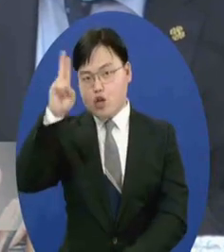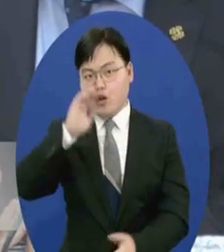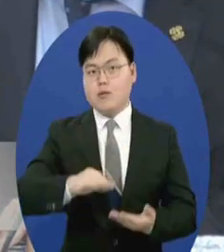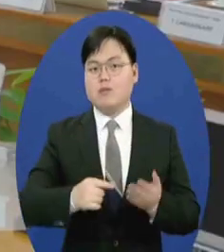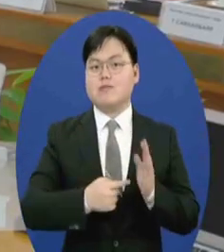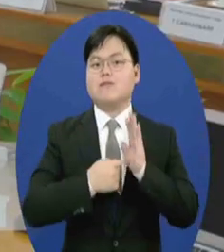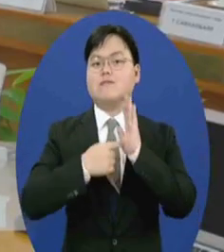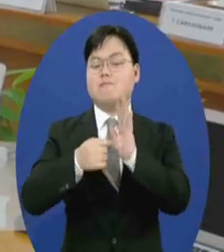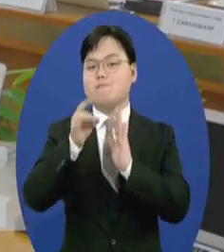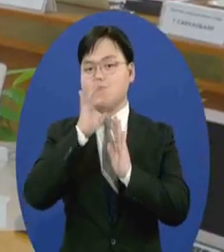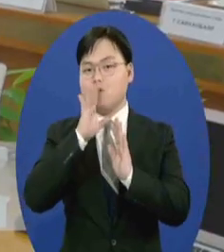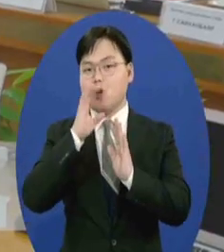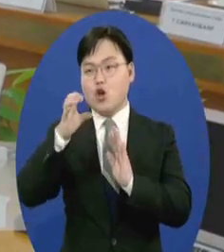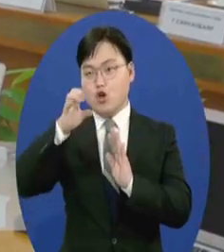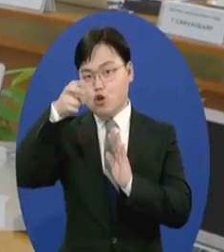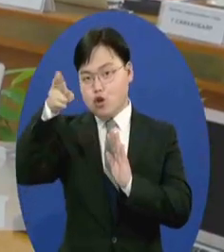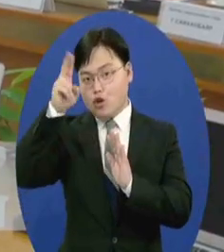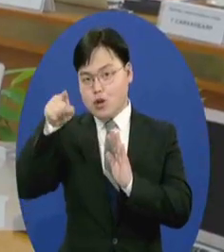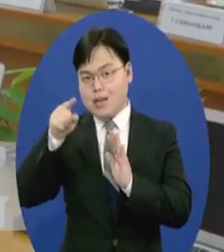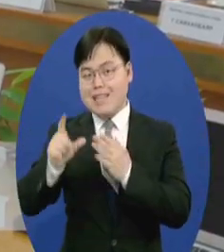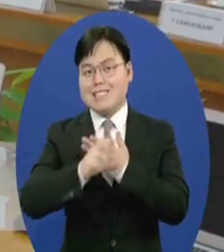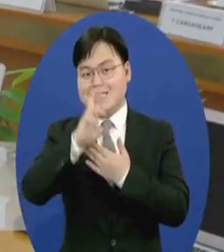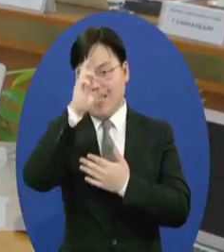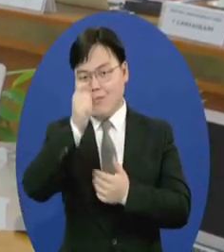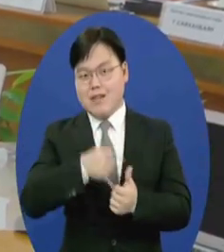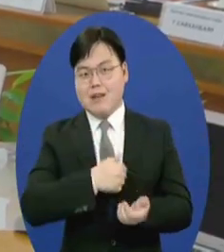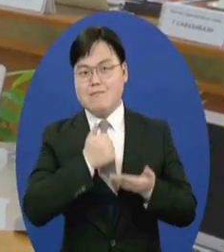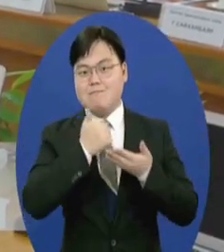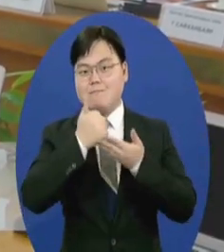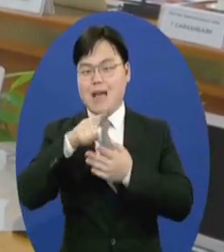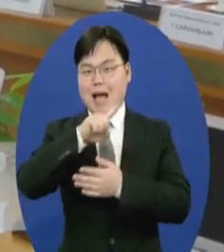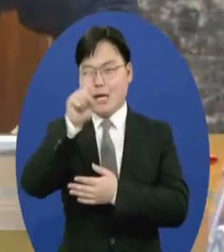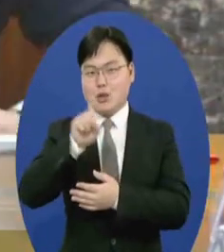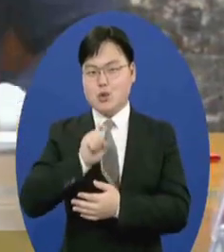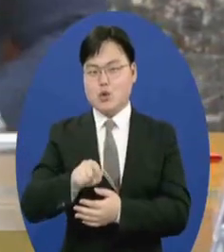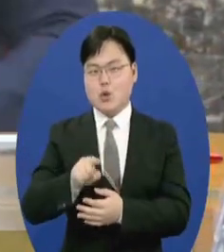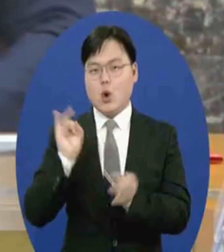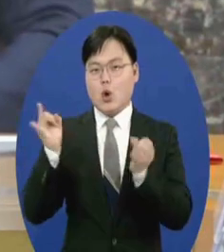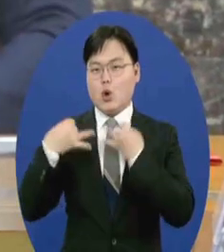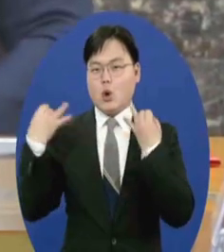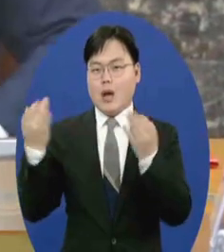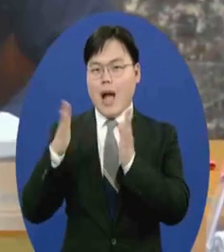ерөнхийлөгчд хүргүүлнэ. Ерөнхийлөгч элчин сайдад нэр дэвшигчдийн асуудлыг